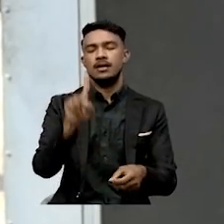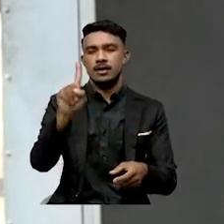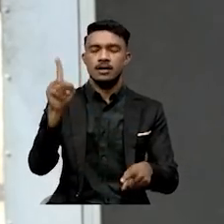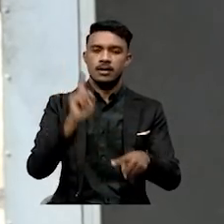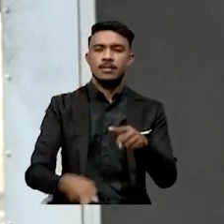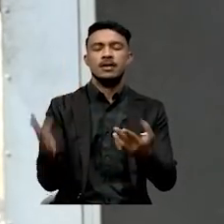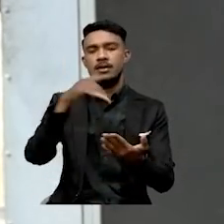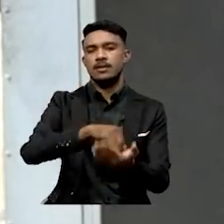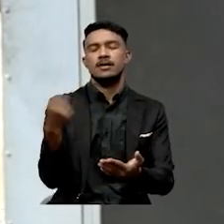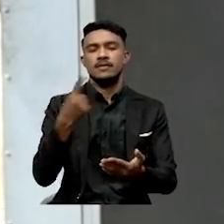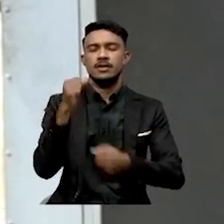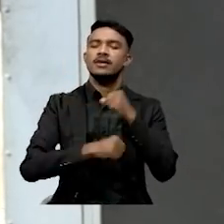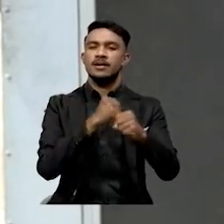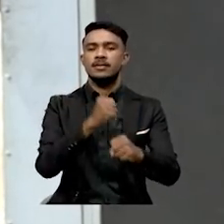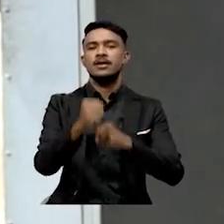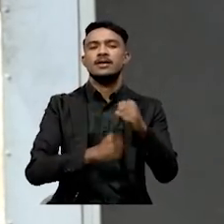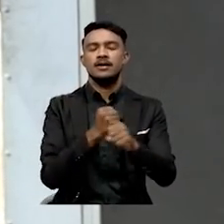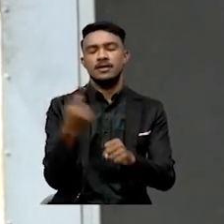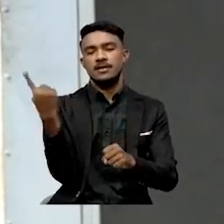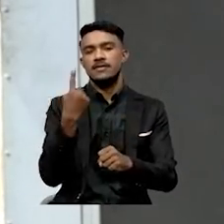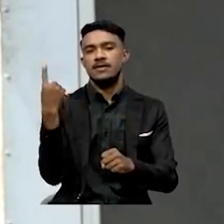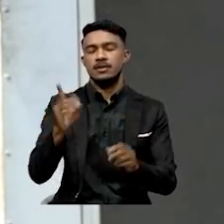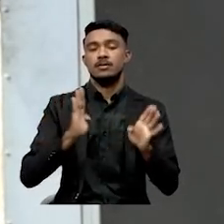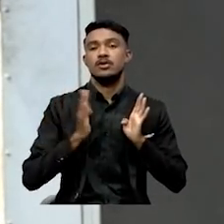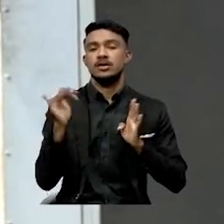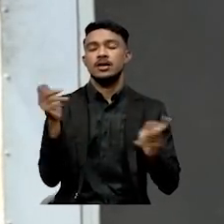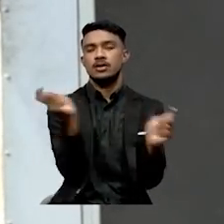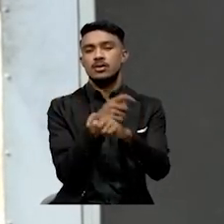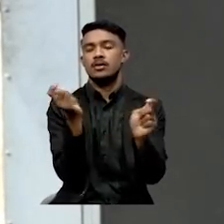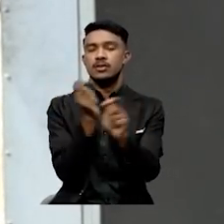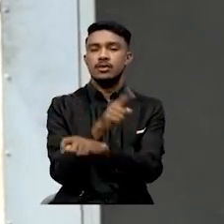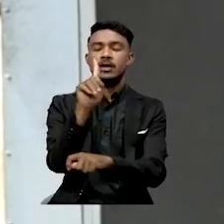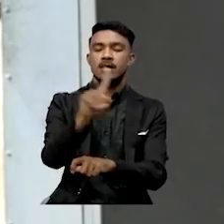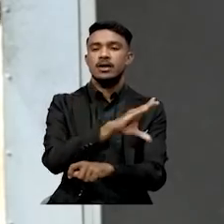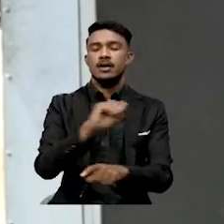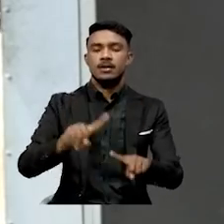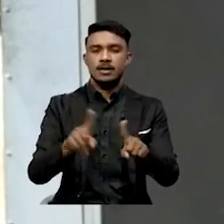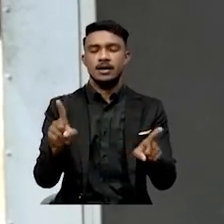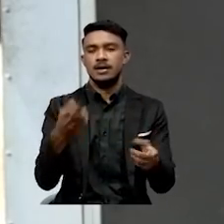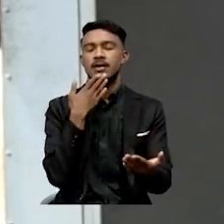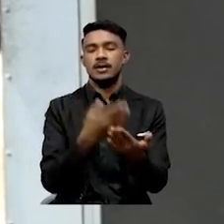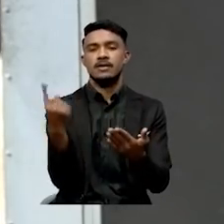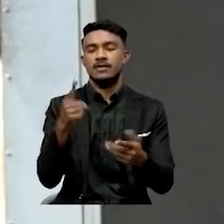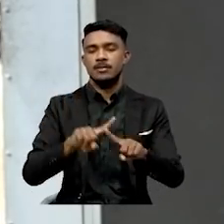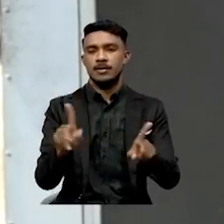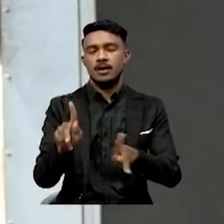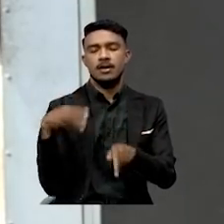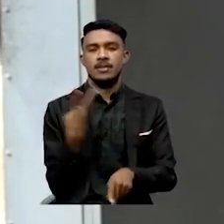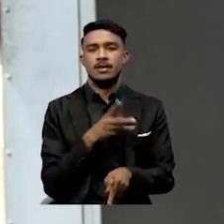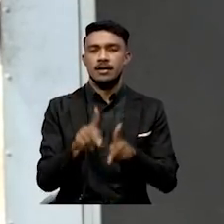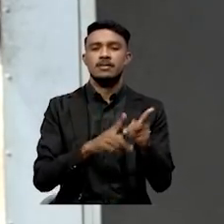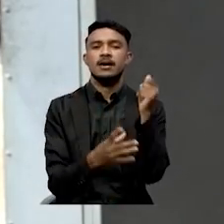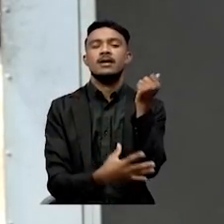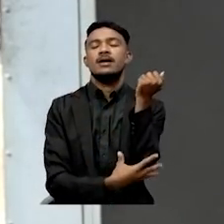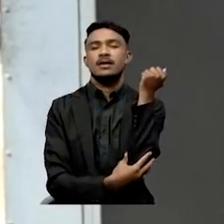ini betina betina mesti terus yang nafati. Potir, aku masih ada teruk apa ini, masih ada teruk apa ini, hendak dia nafati. Aku boleh atel nafati. Aku